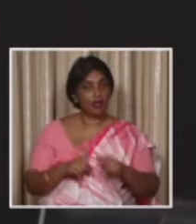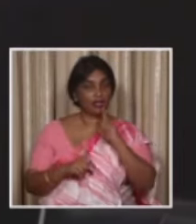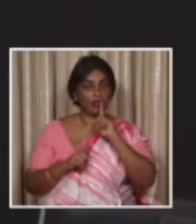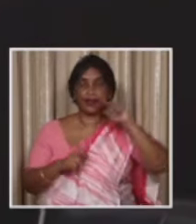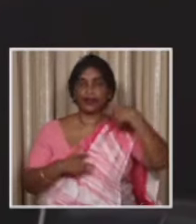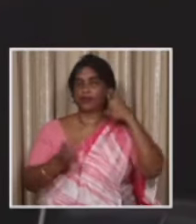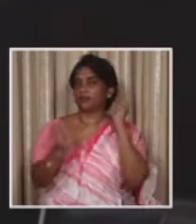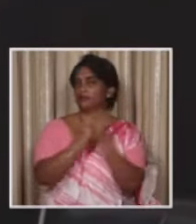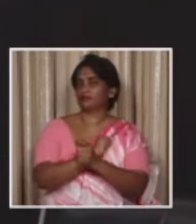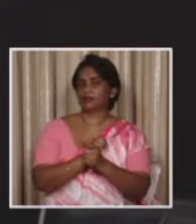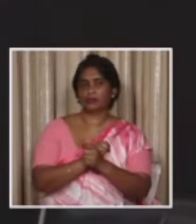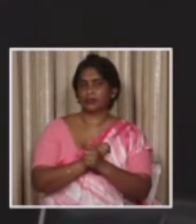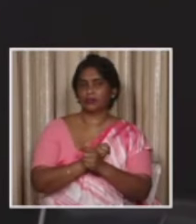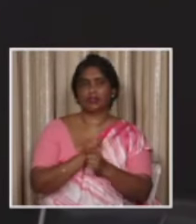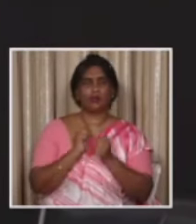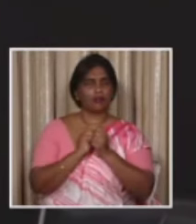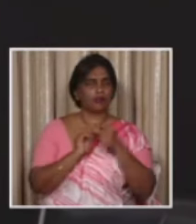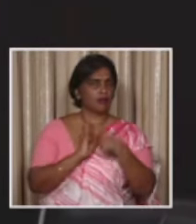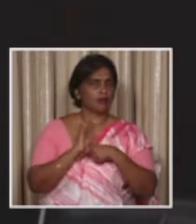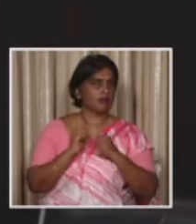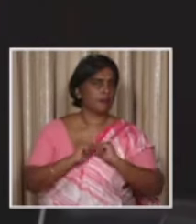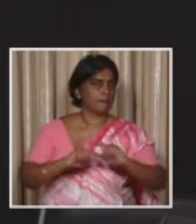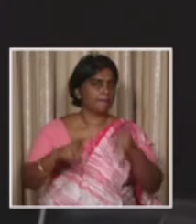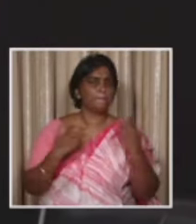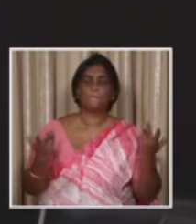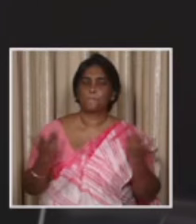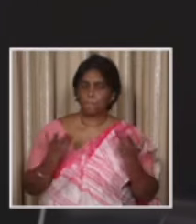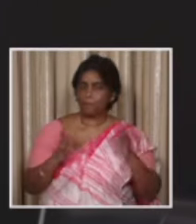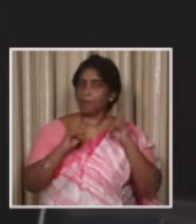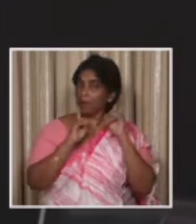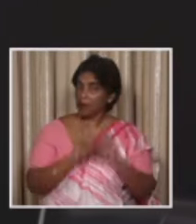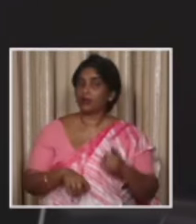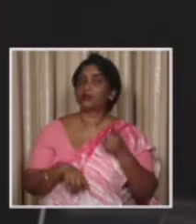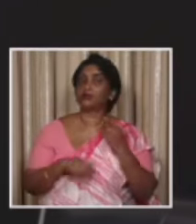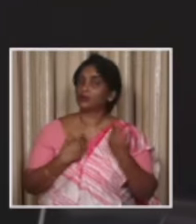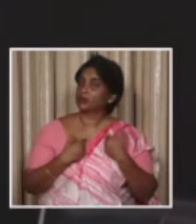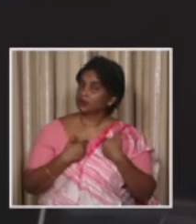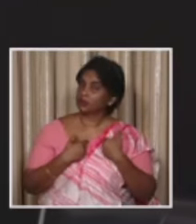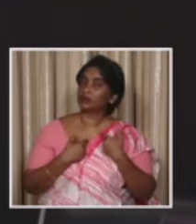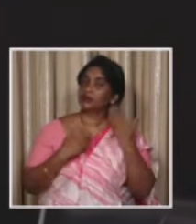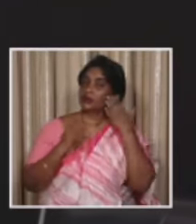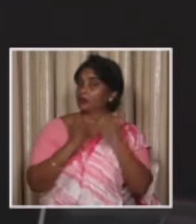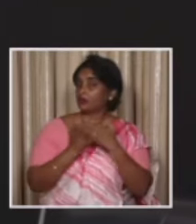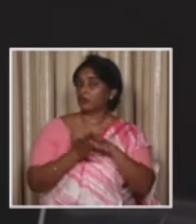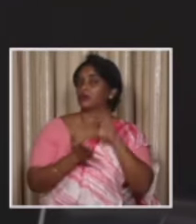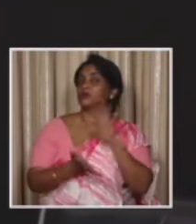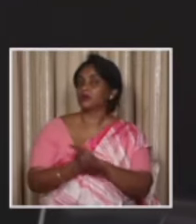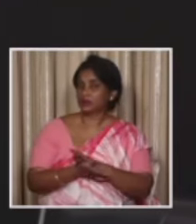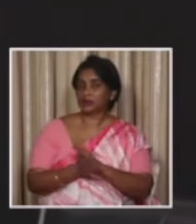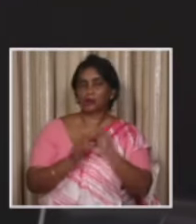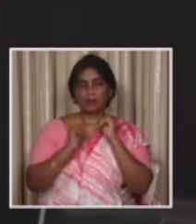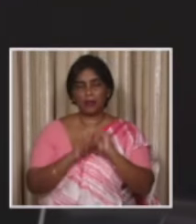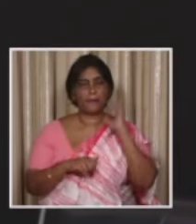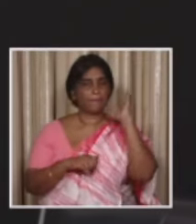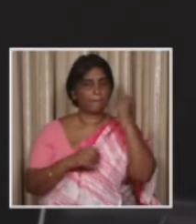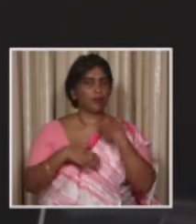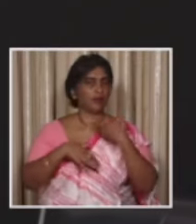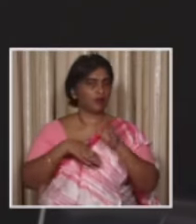ඒ වැඩපිළිවෙල වෙනස් කරන තත්ත්වයක රටක් ගෙනියන්න බෑ. අපිට ඒකේ අපේ අපිට ඒ ගත්ත තීන්දුවල නරක ප්‍රතිඵල අපි